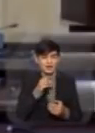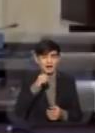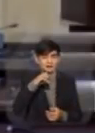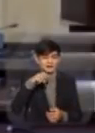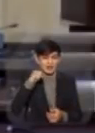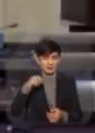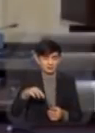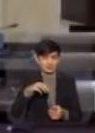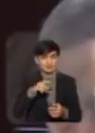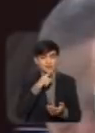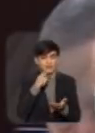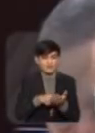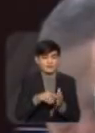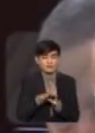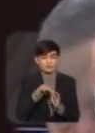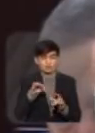депутаттардың сұрақтарына жауап берді.